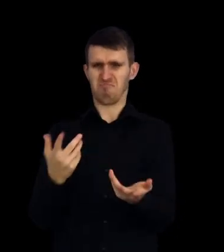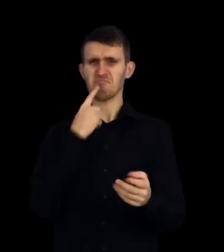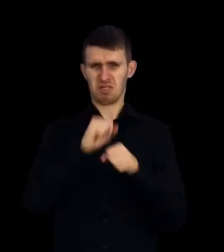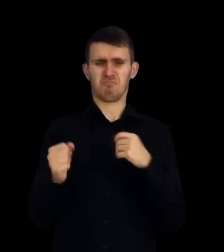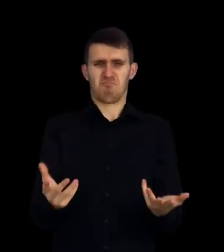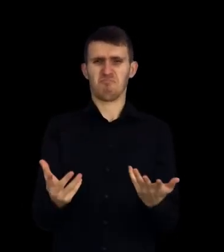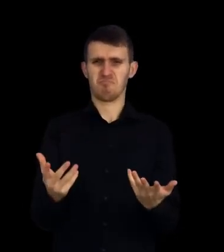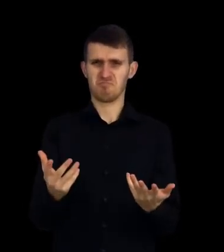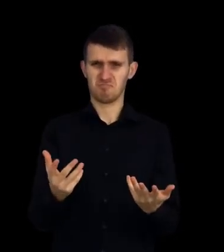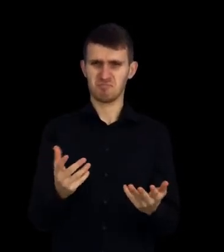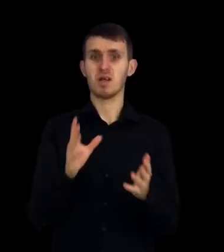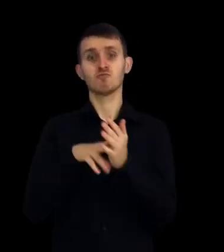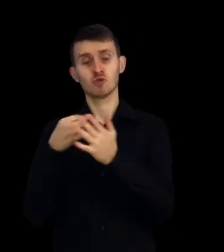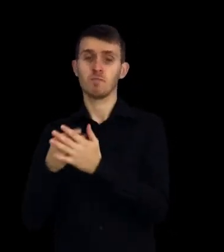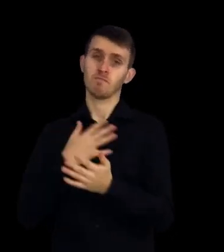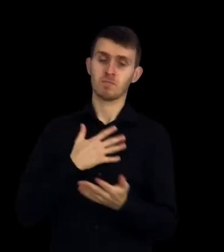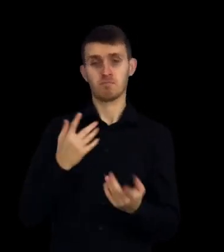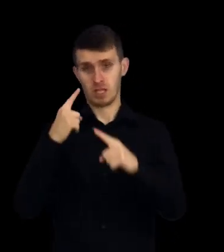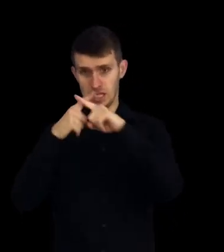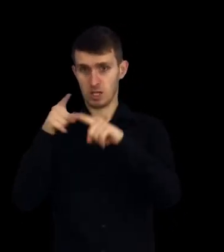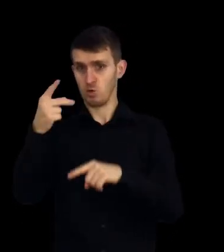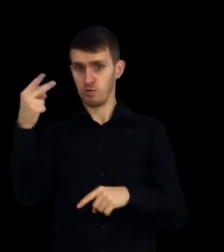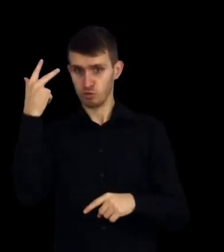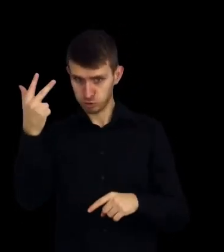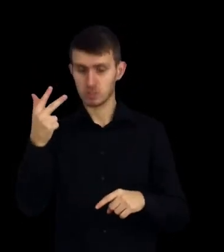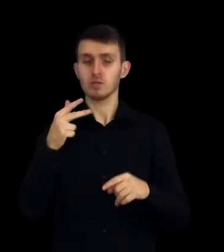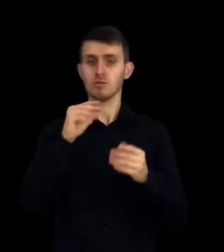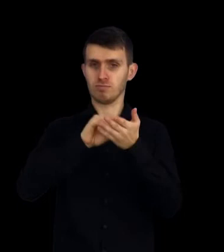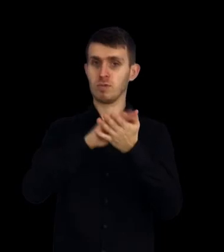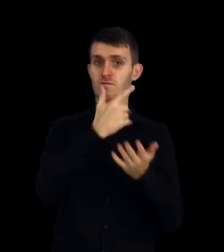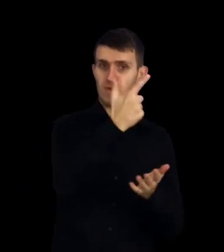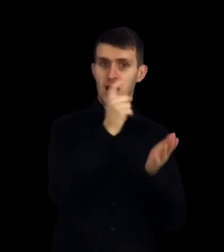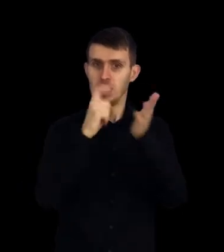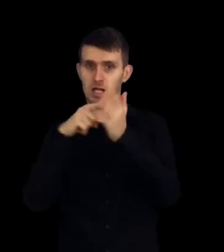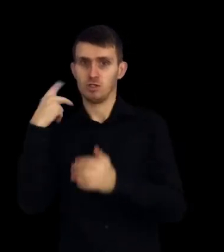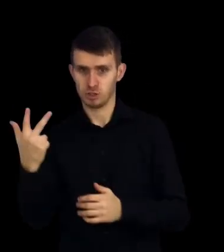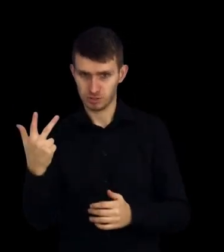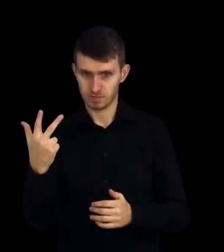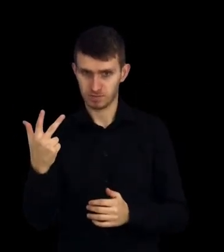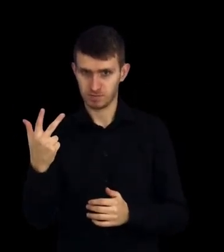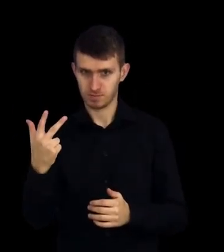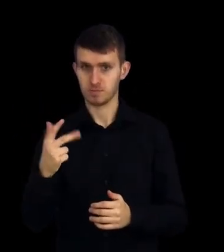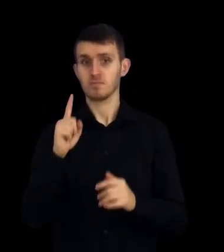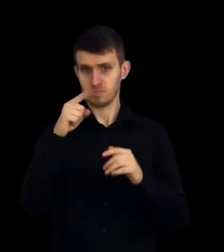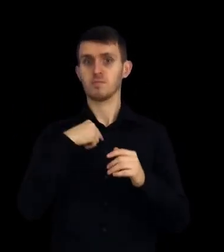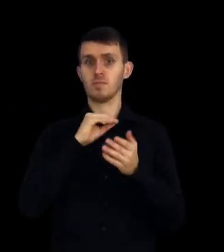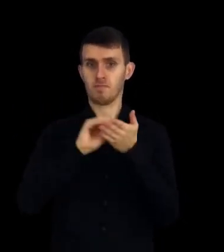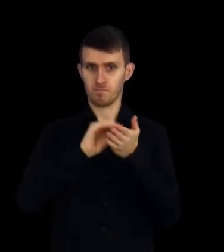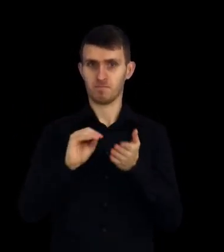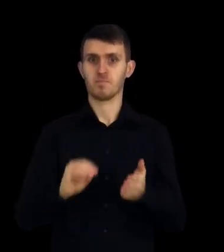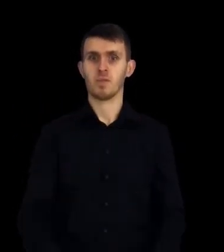co to w ogóle jest Umawiamy się że jeśli na przykład x równa się 3 to taki zapis znaczy dwa razy